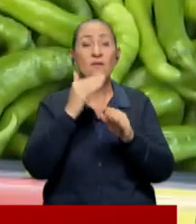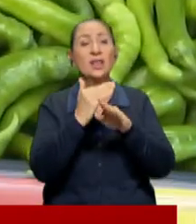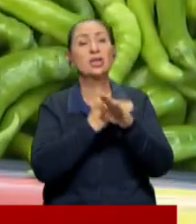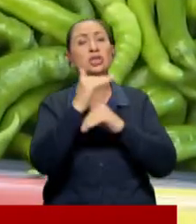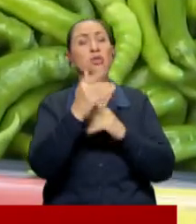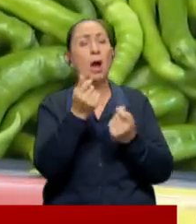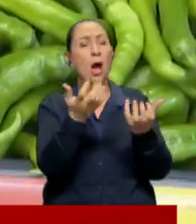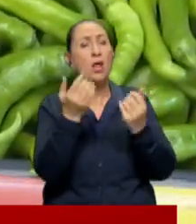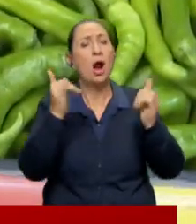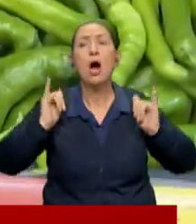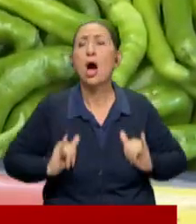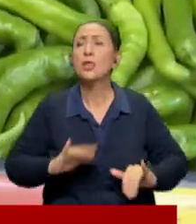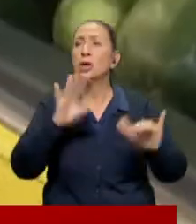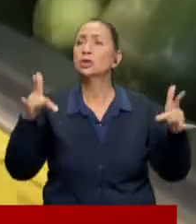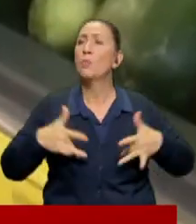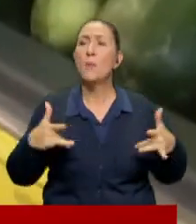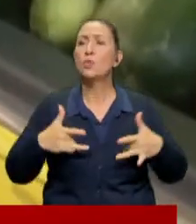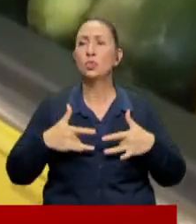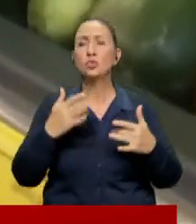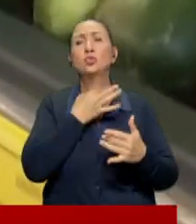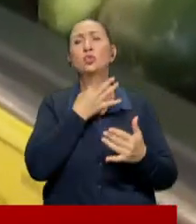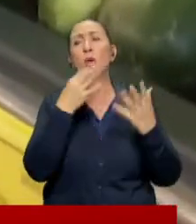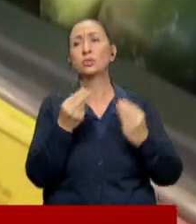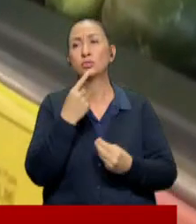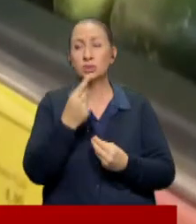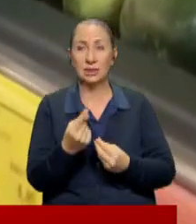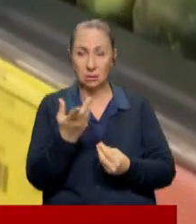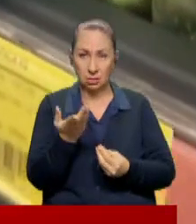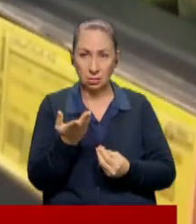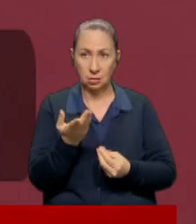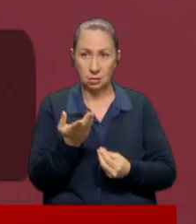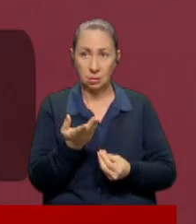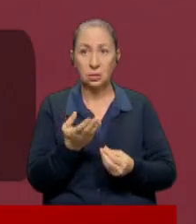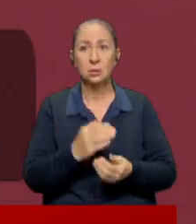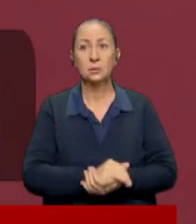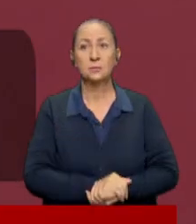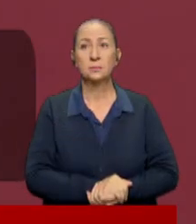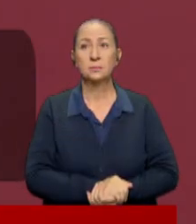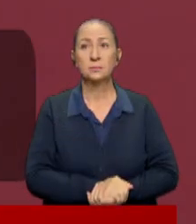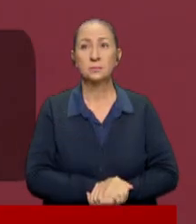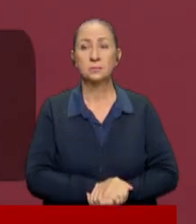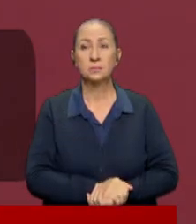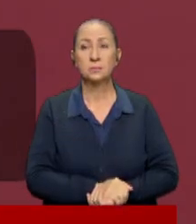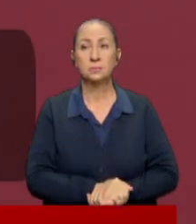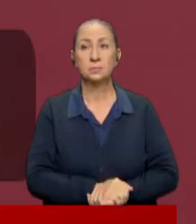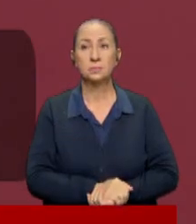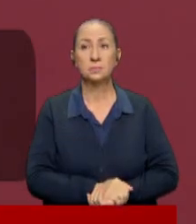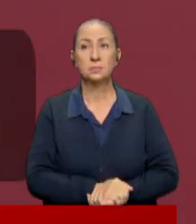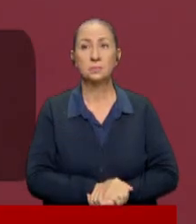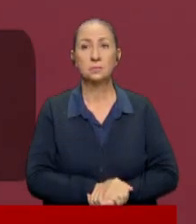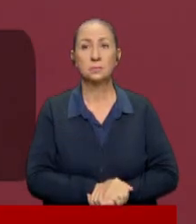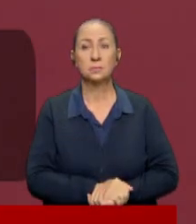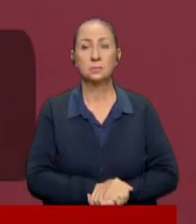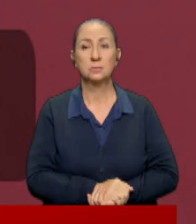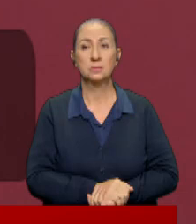alım gücü yükseldi, herkes halinden memnun, şükürler olsun değerlendirmesi yaptı. Şükürler olsun tarımcımız,